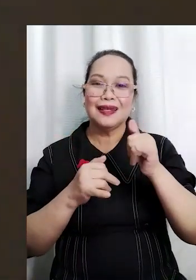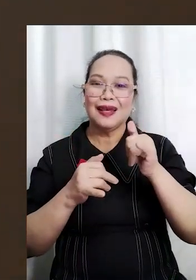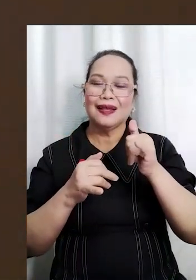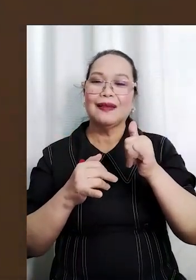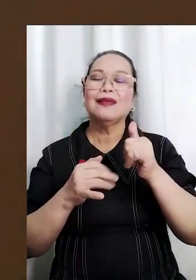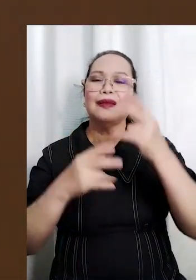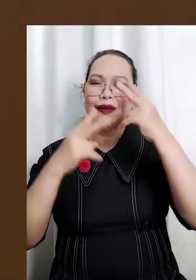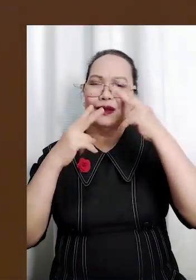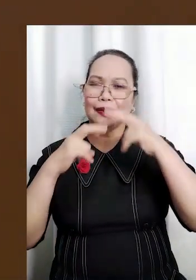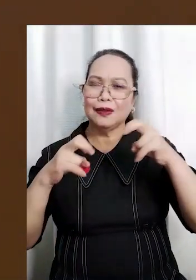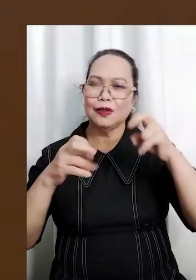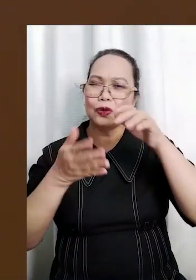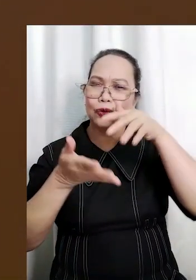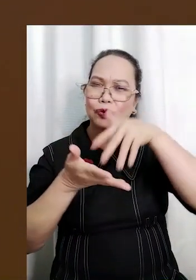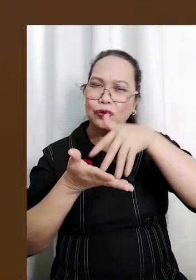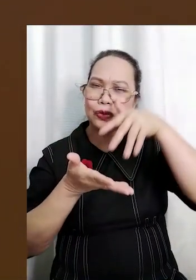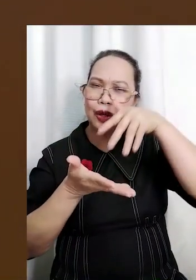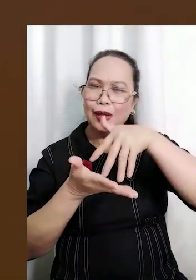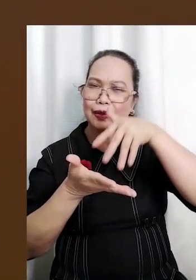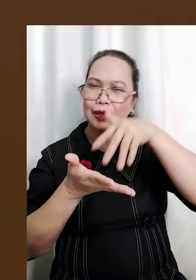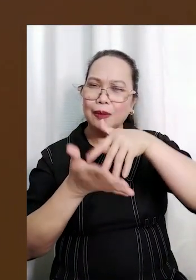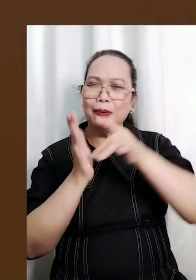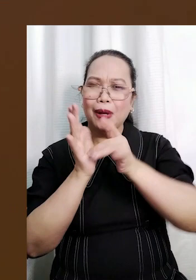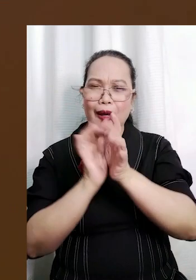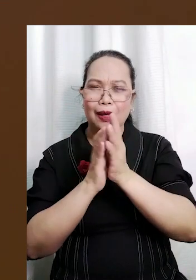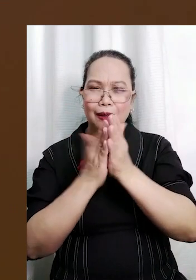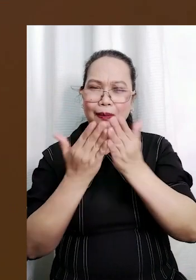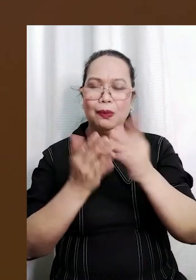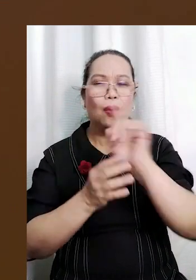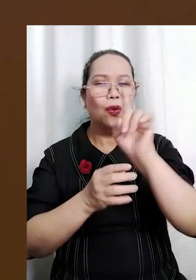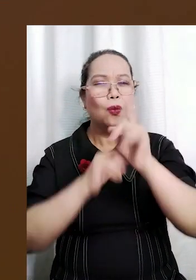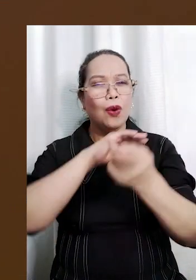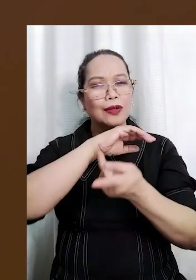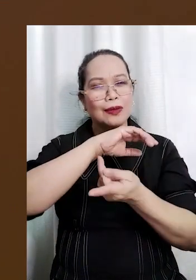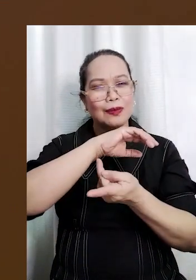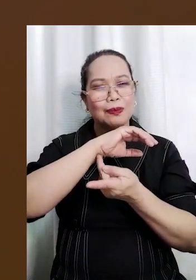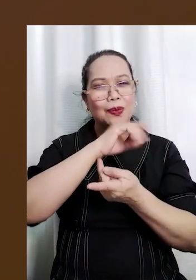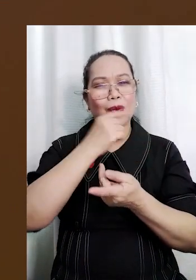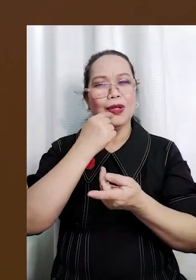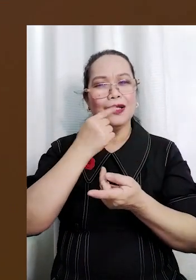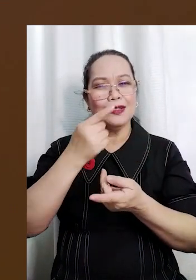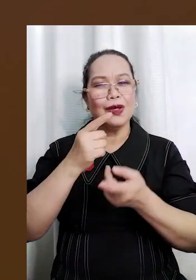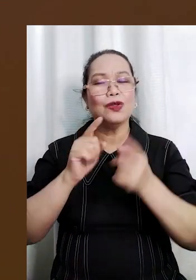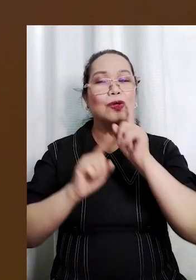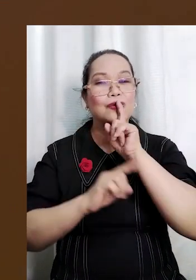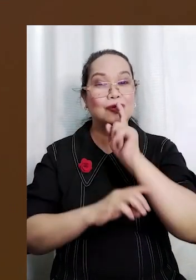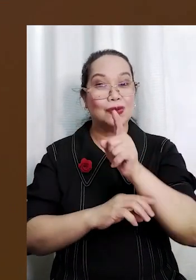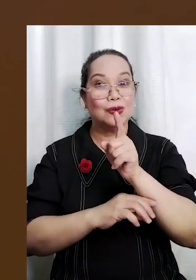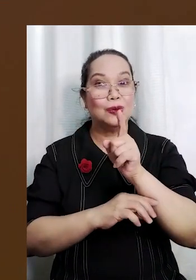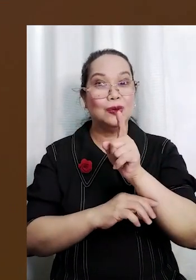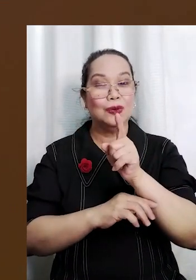They examine the scriptures every day to see what Paul said is true.